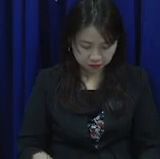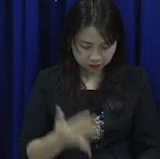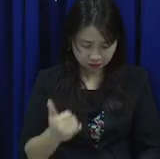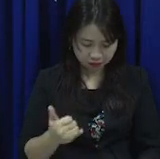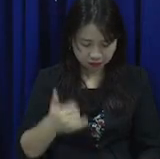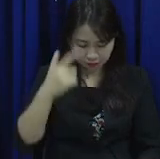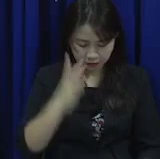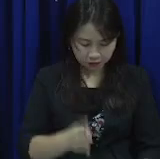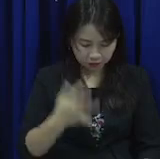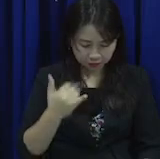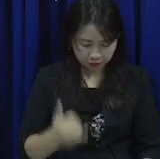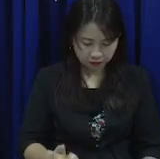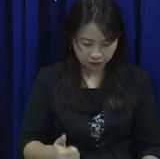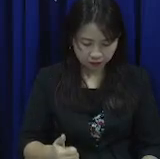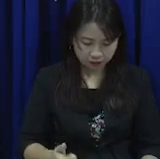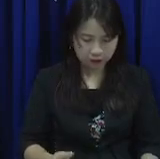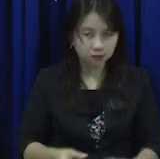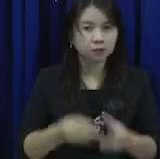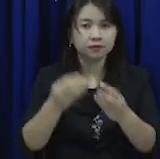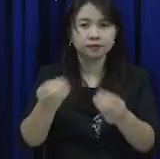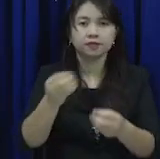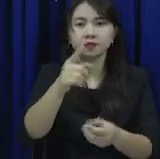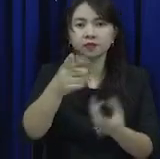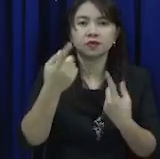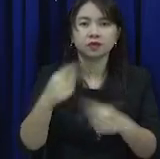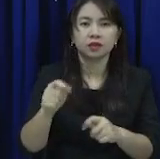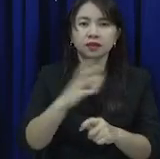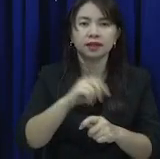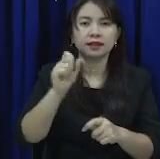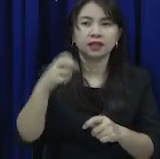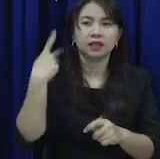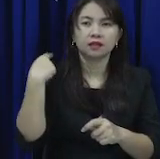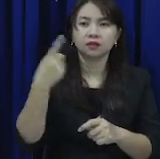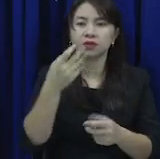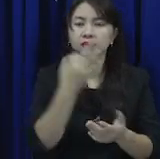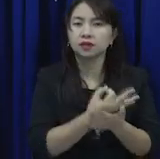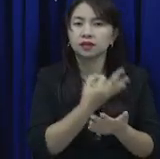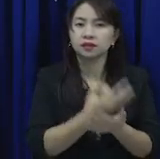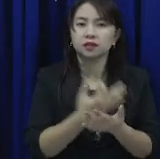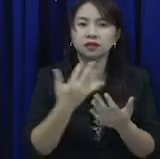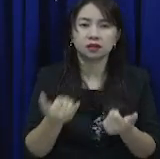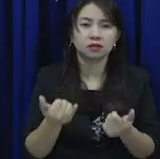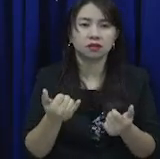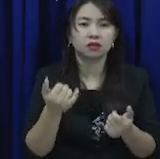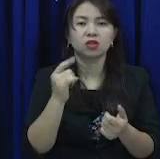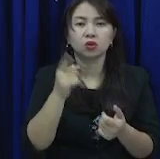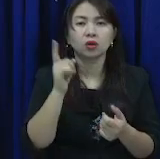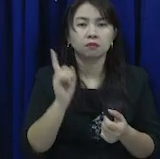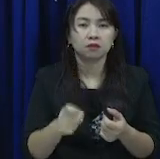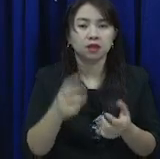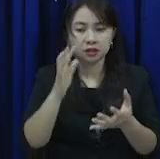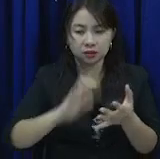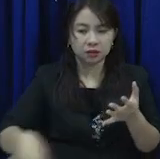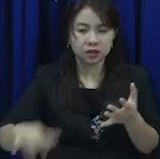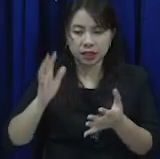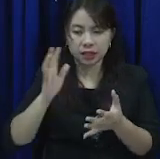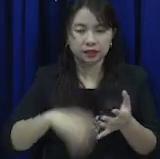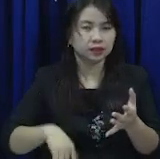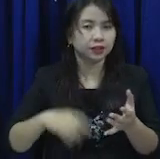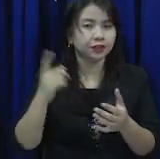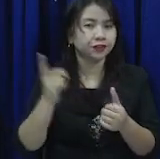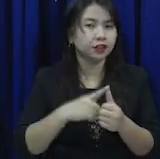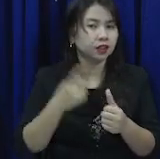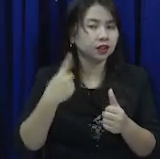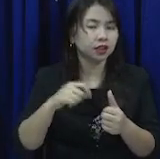Sin weldan ka ng panginoon binigyan ka ng Bon ng magulang mo may blessing na in Focus babawasan mo yung 10%